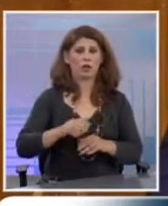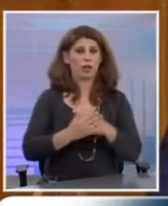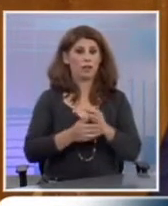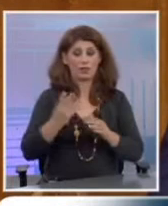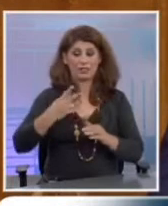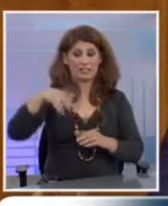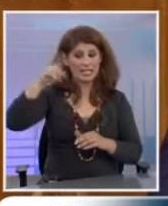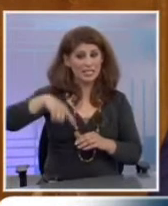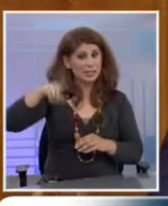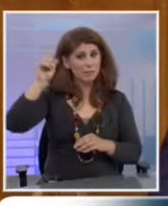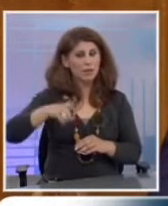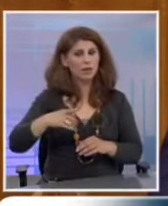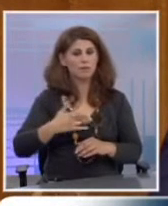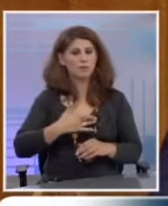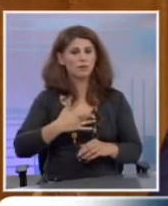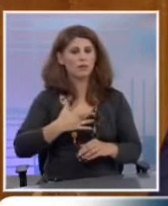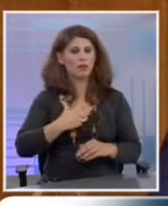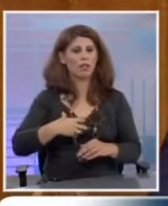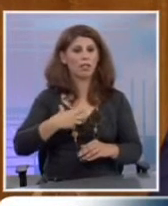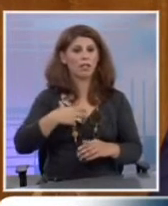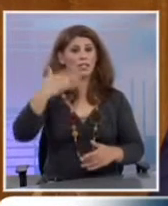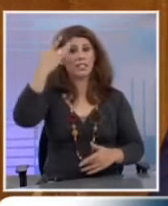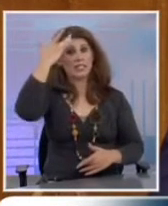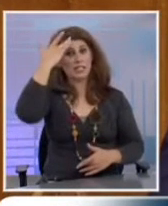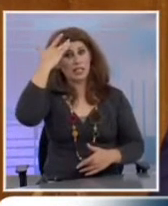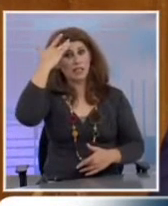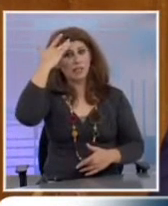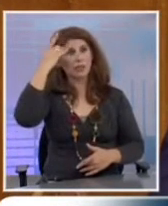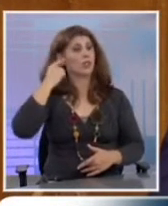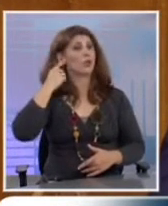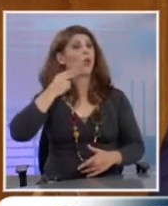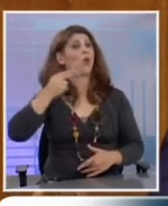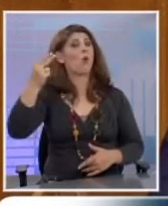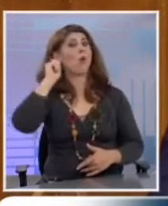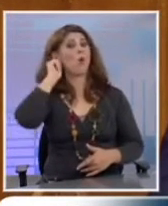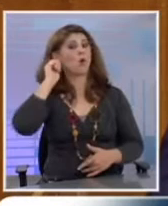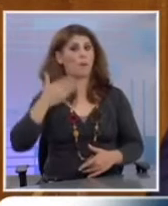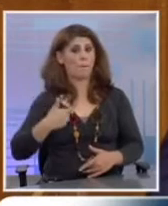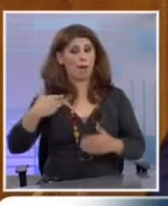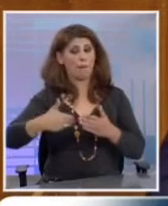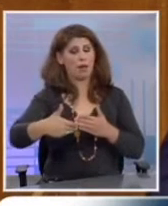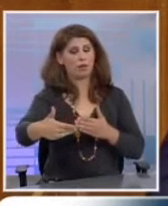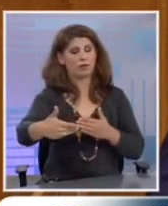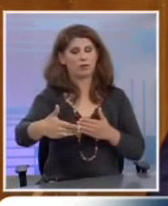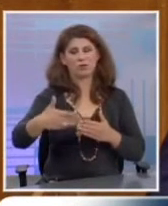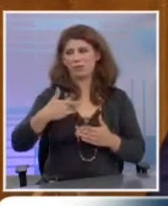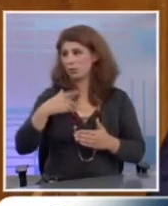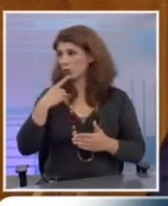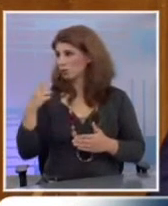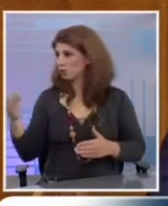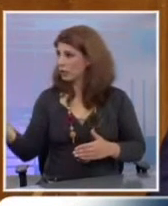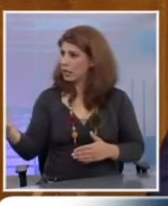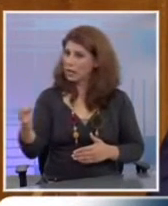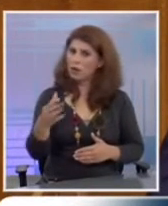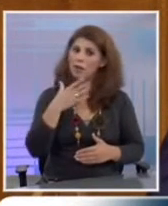τετραήμερο για την ψυχή μας, τη συνείδησή μας και τη φήμη μας. Θα ήθελα να τους συμβουλεύσω, επειδή